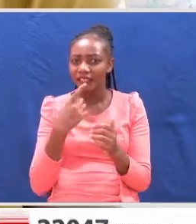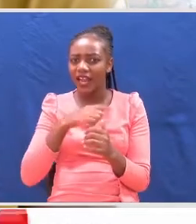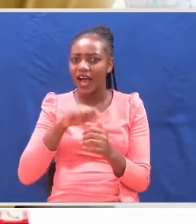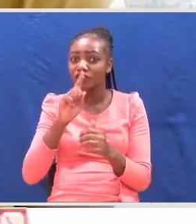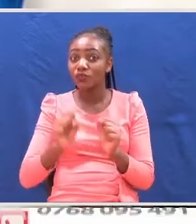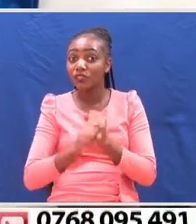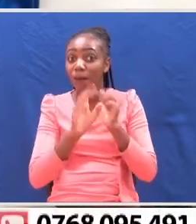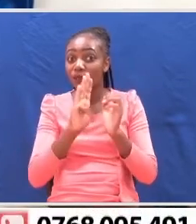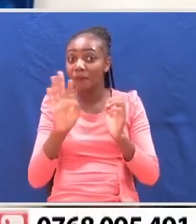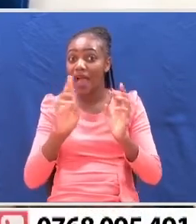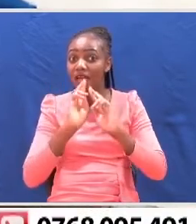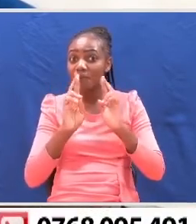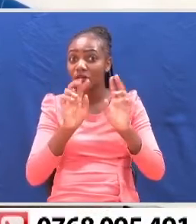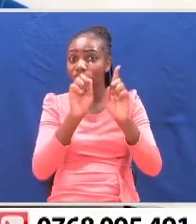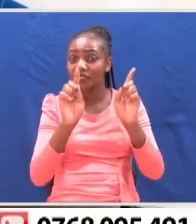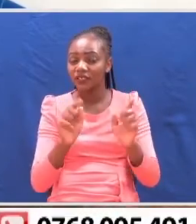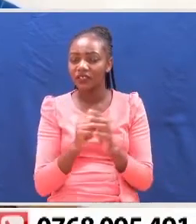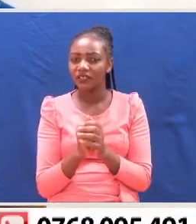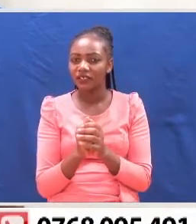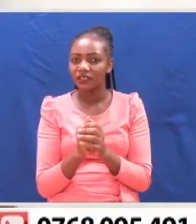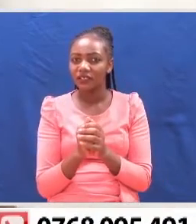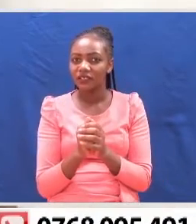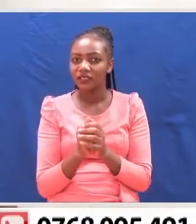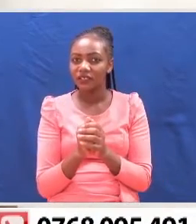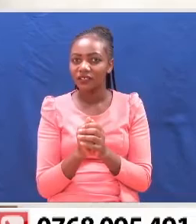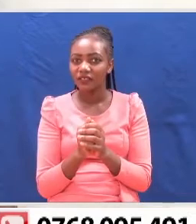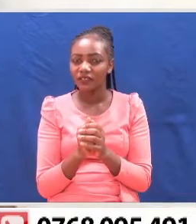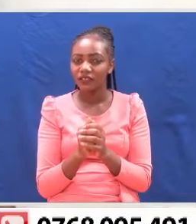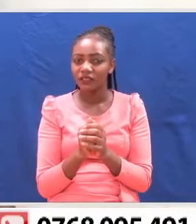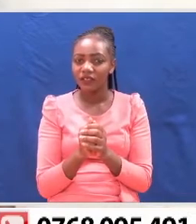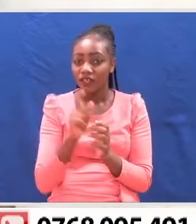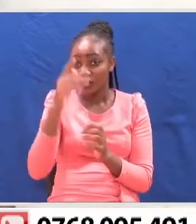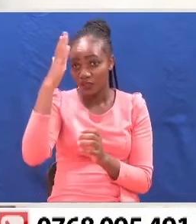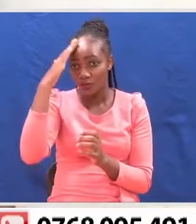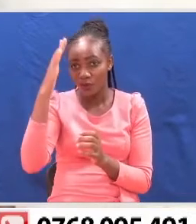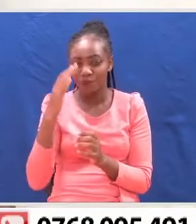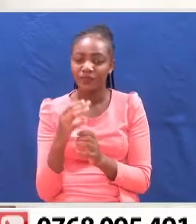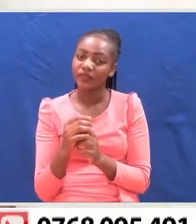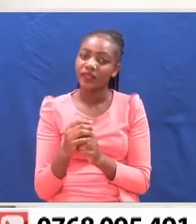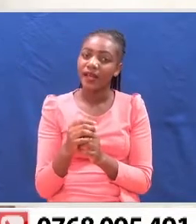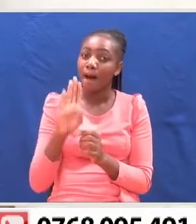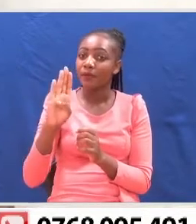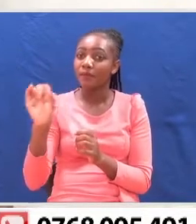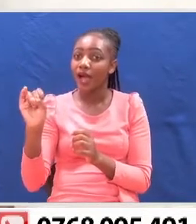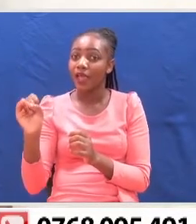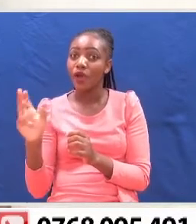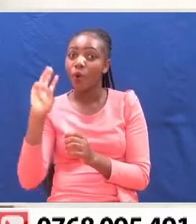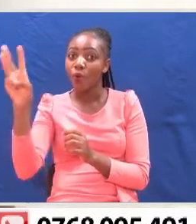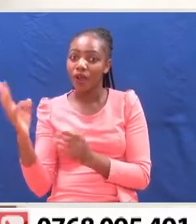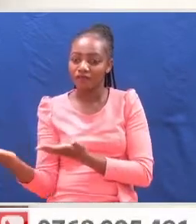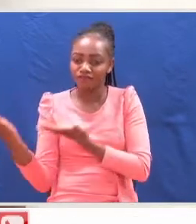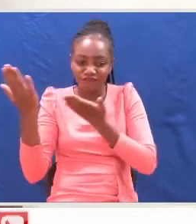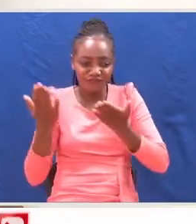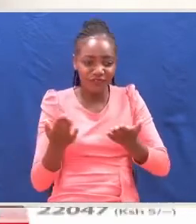kitu unaonaje. Hapana, wacha Wakenya, unajua ni swala ambalo litakuja katika bunge. Bunge la Senate na ndio kwa